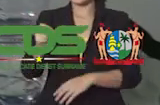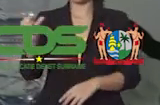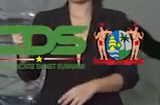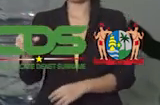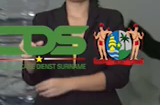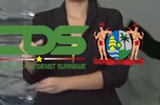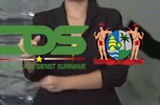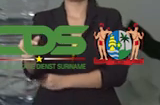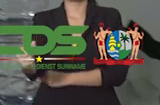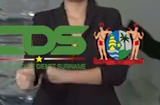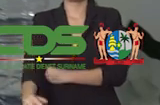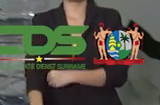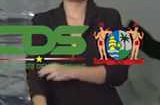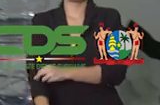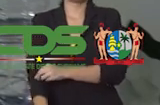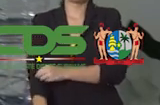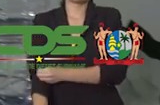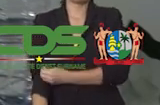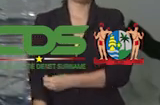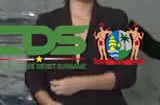mensen.